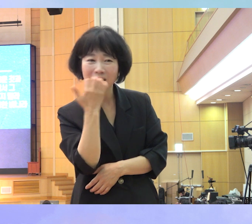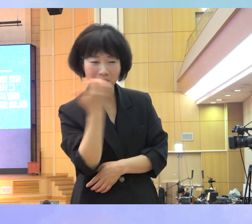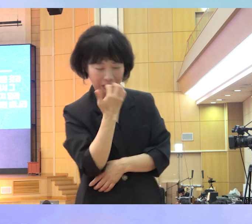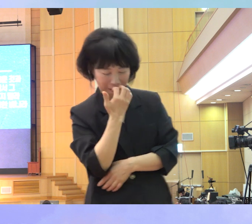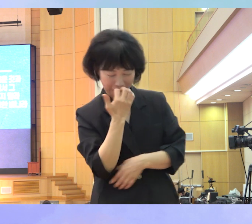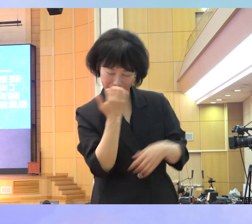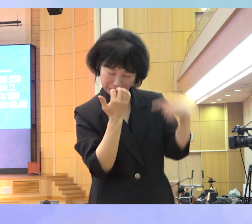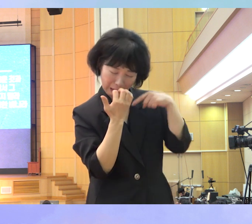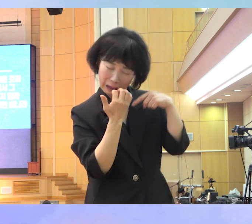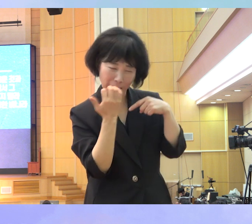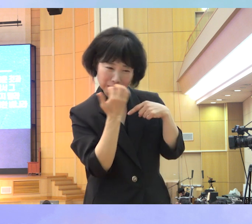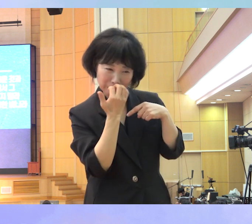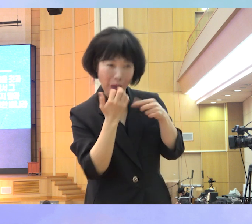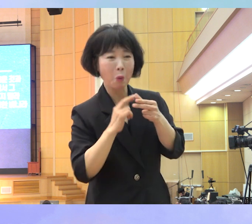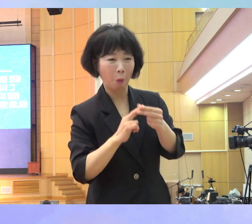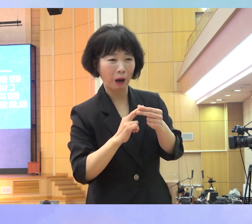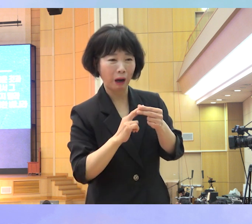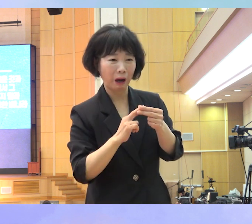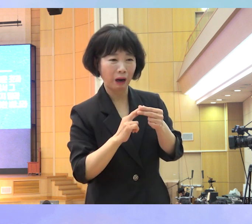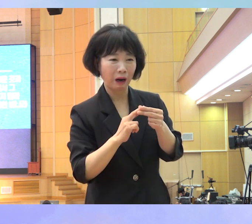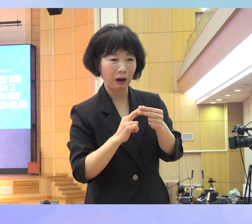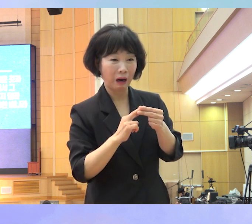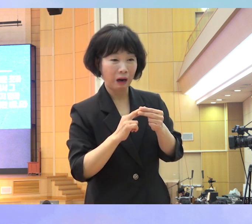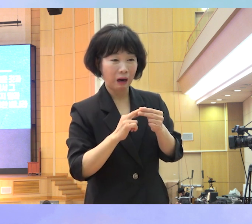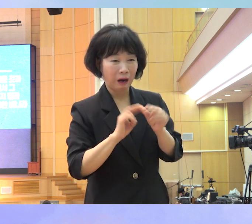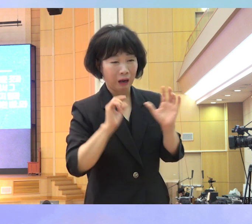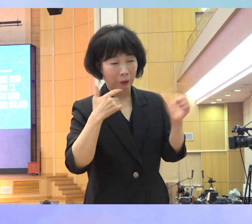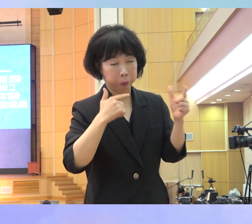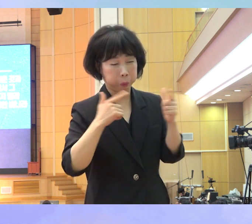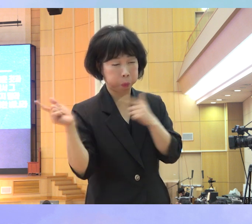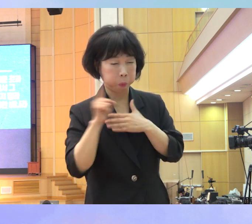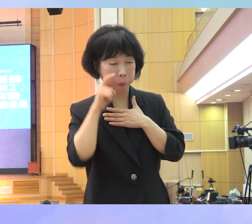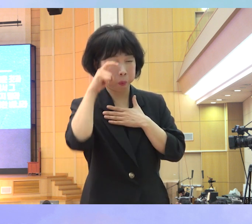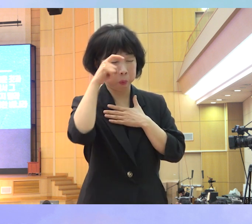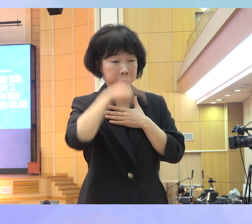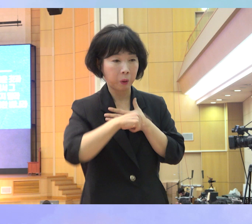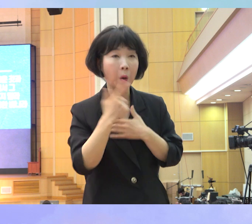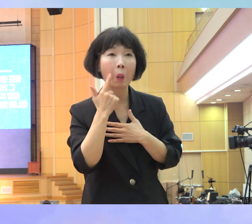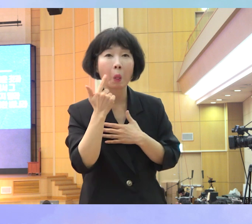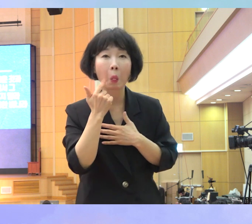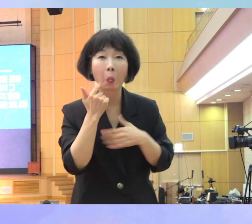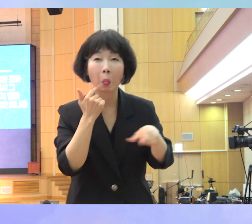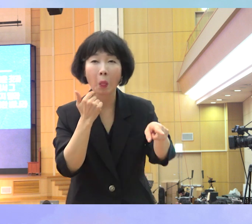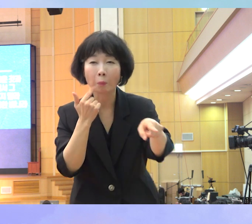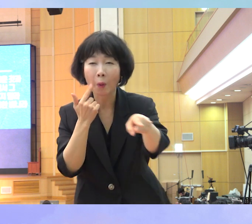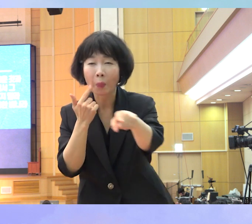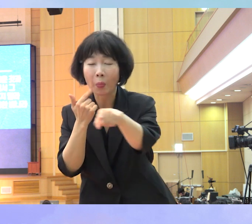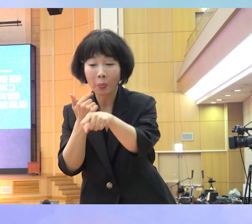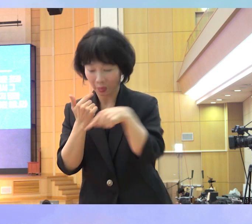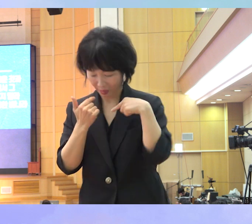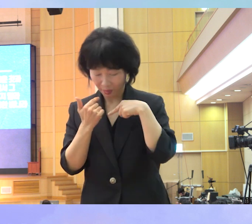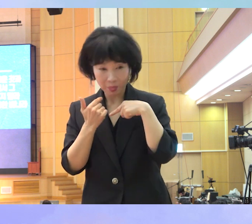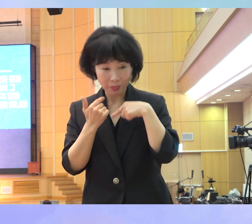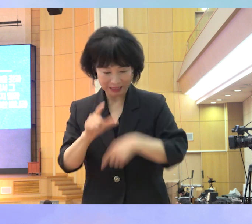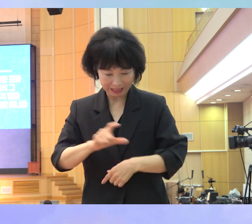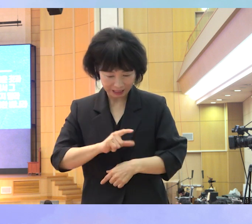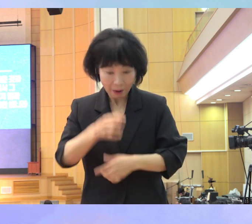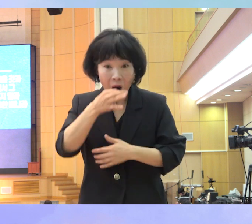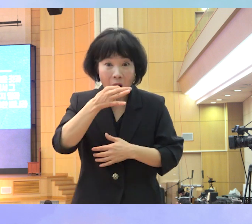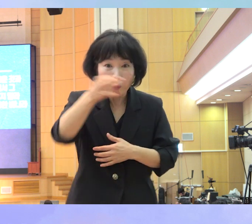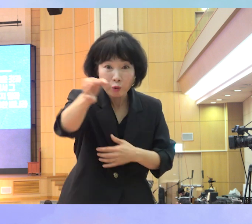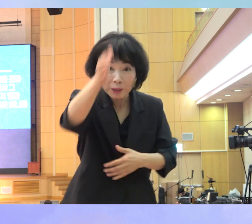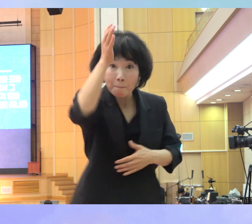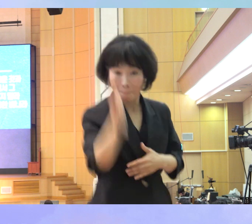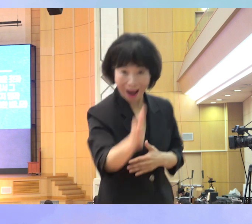음란한 것, 음행과 온갖 더러운 것과 탐욕은 너희 중에 그 이름이라도